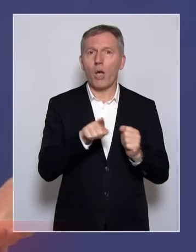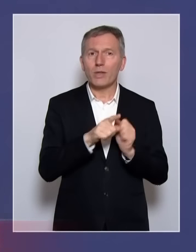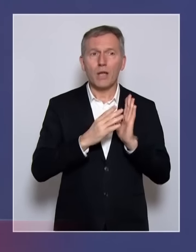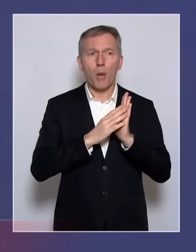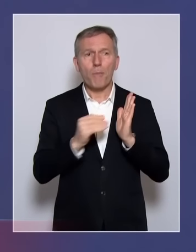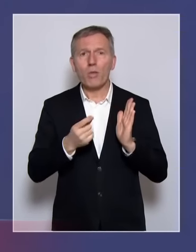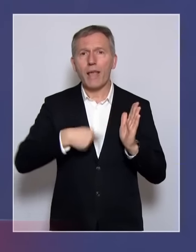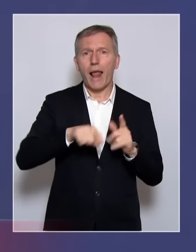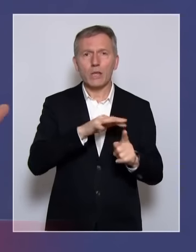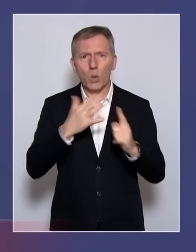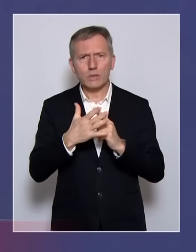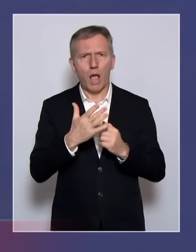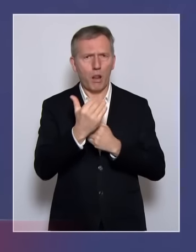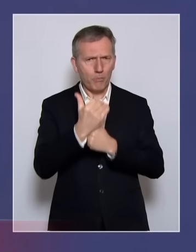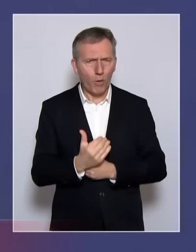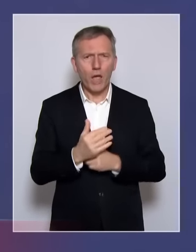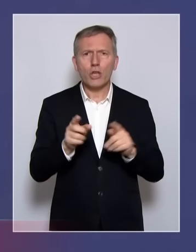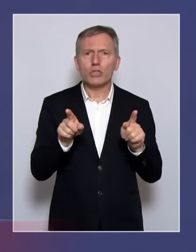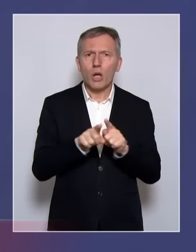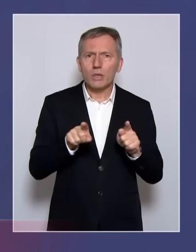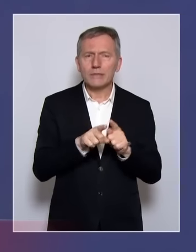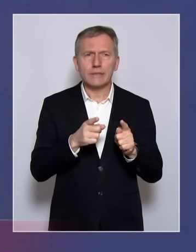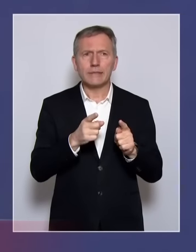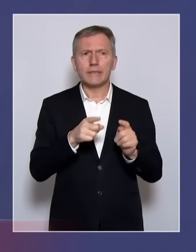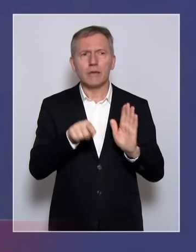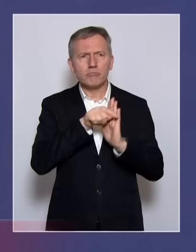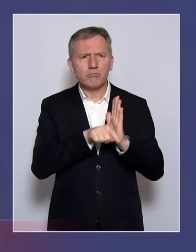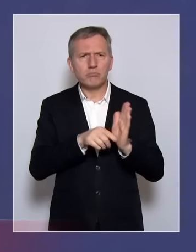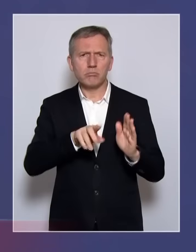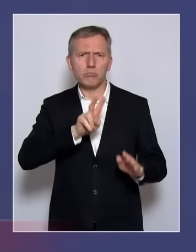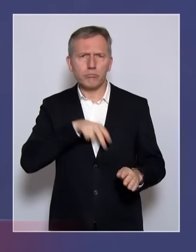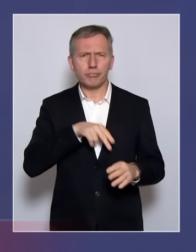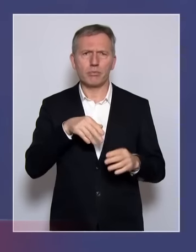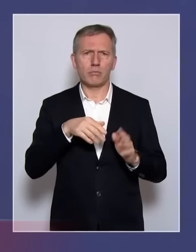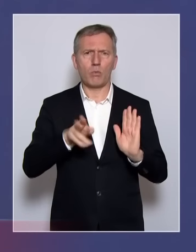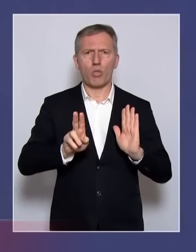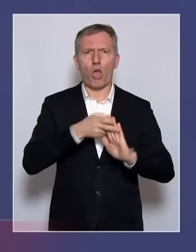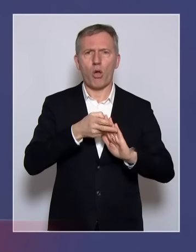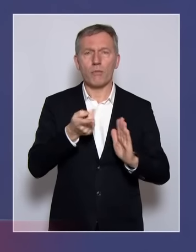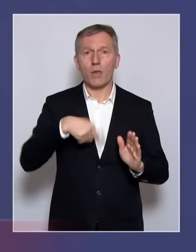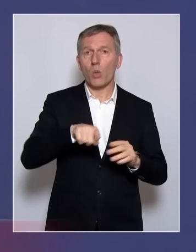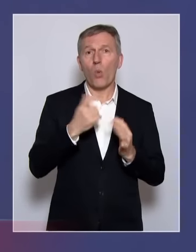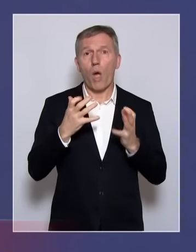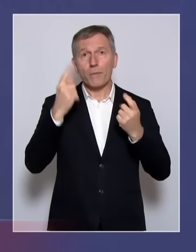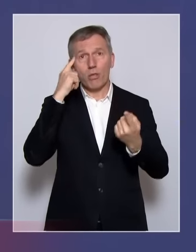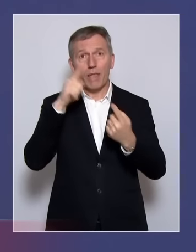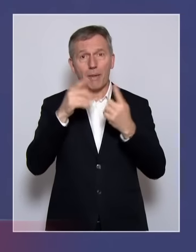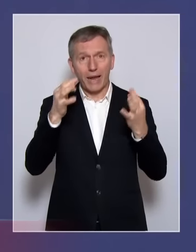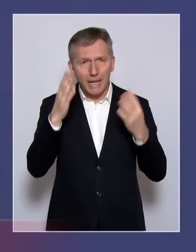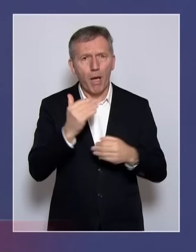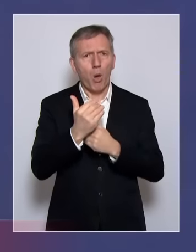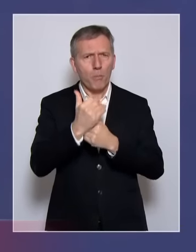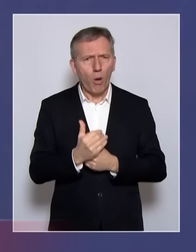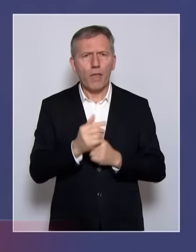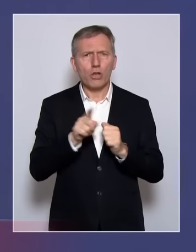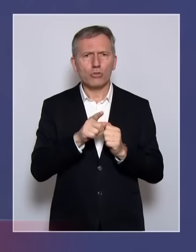social en impliquant, là aussi, nos standards sociaux. Et on doit protéger nos ambitions climatiques en défendant nos